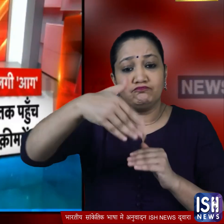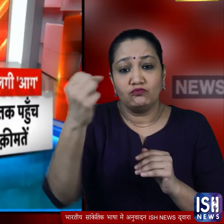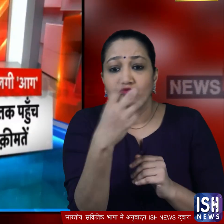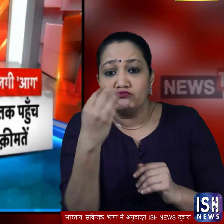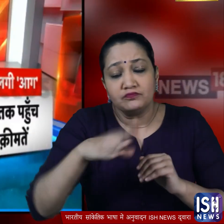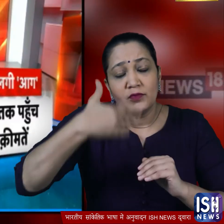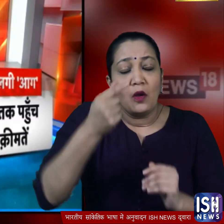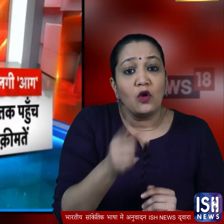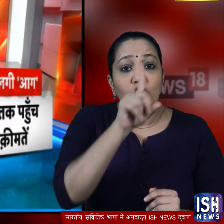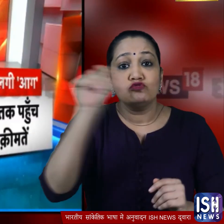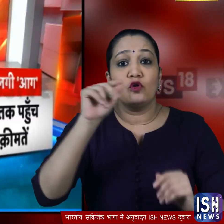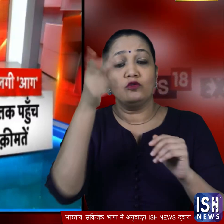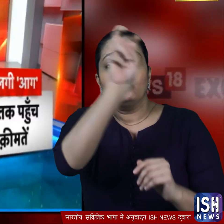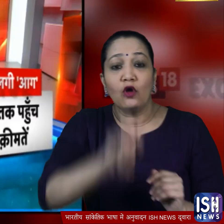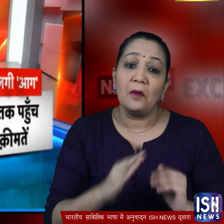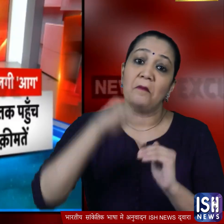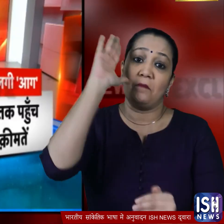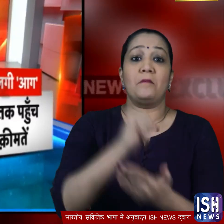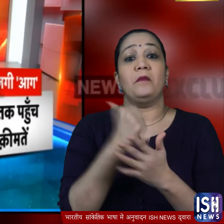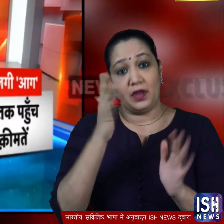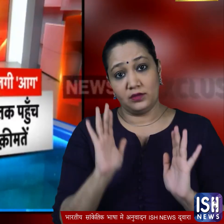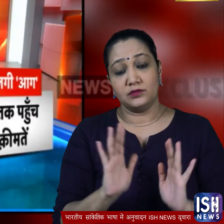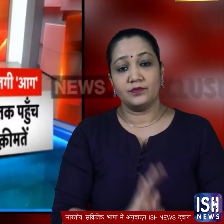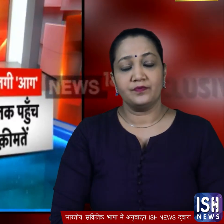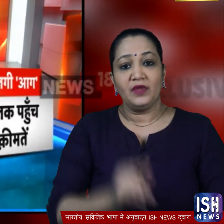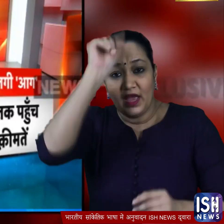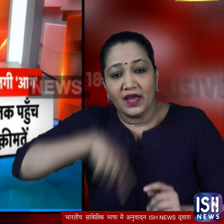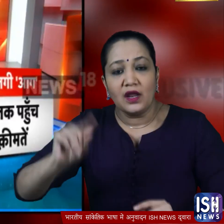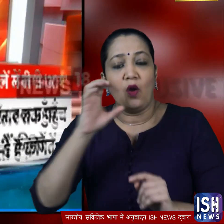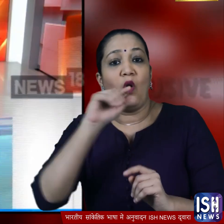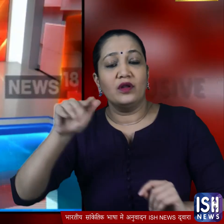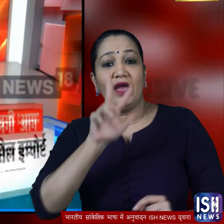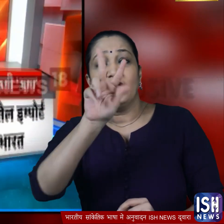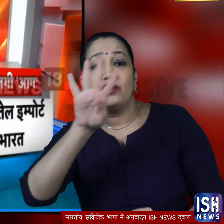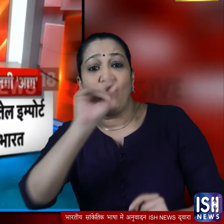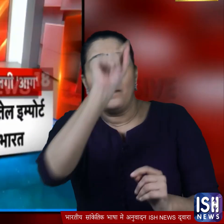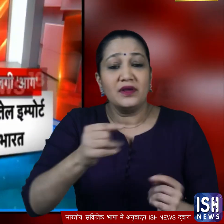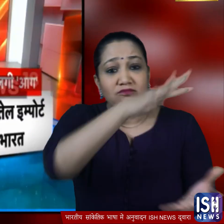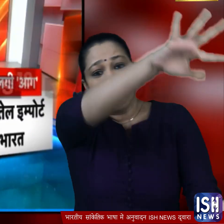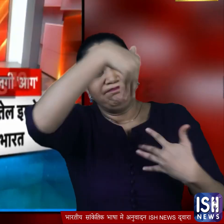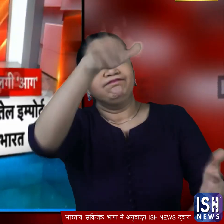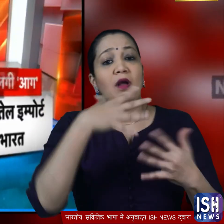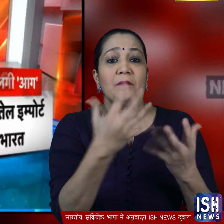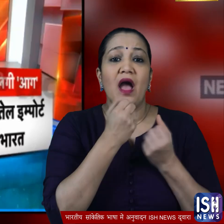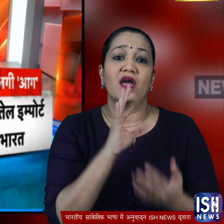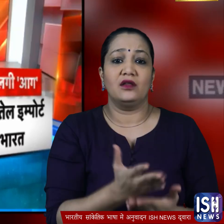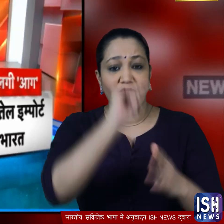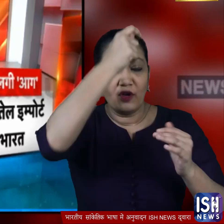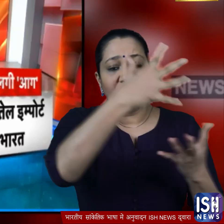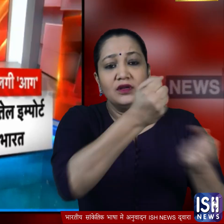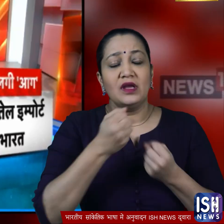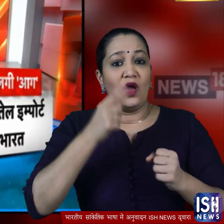कीमतें आने वाले कुछ महीनों में $100 प्रति बैरल तक पहुंच सकती हैं। भारत अपनी जरूरत का 84% कच्चा तेल इंपोर्ट करता है,